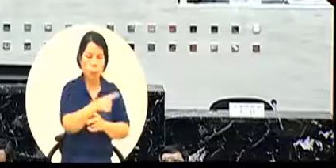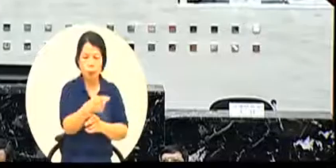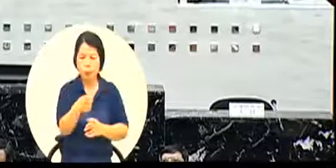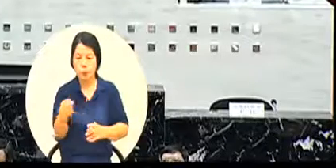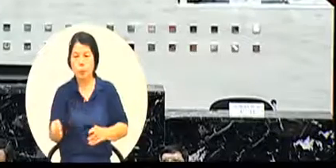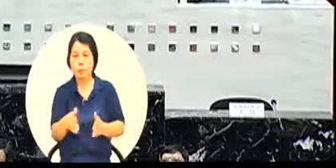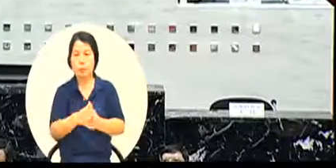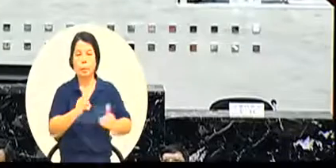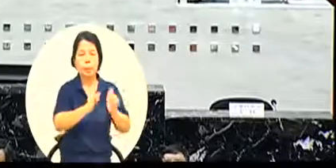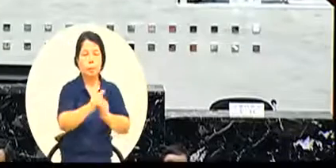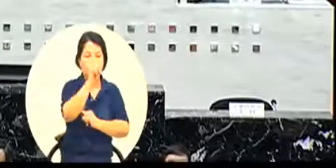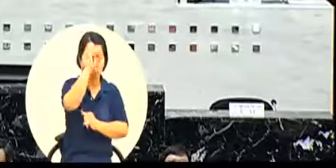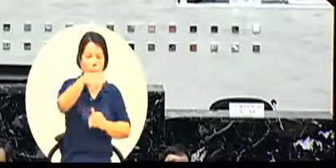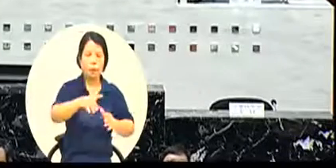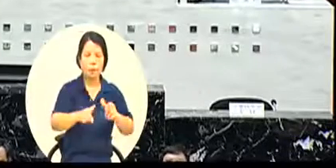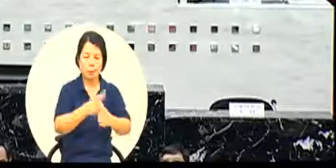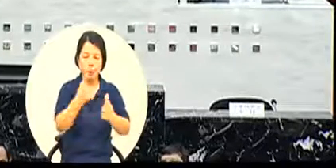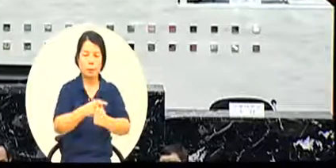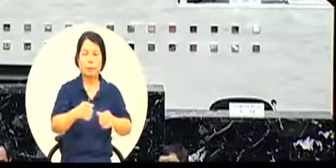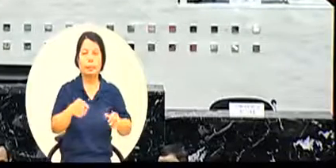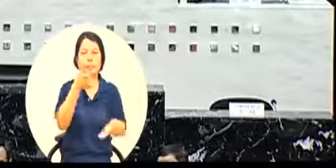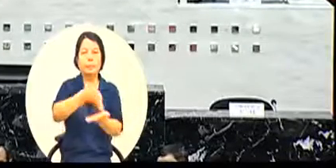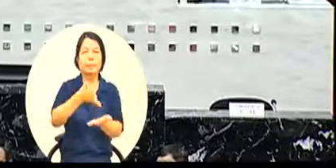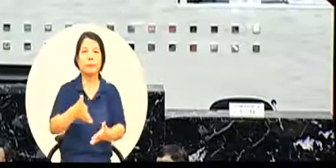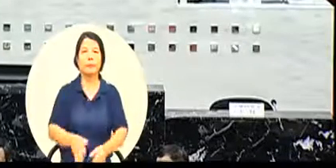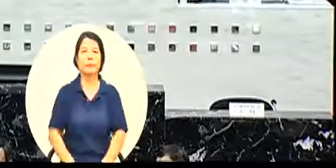请民进党团发言。